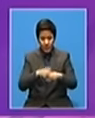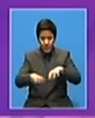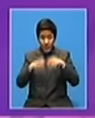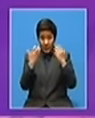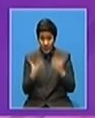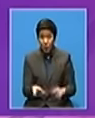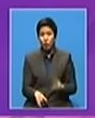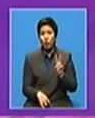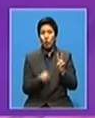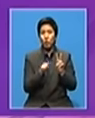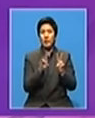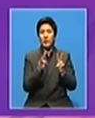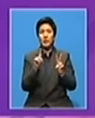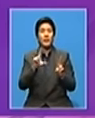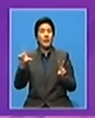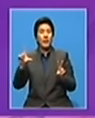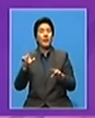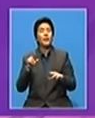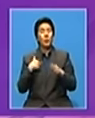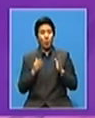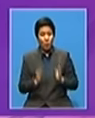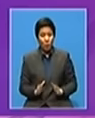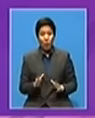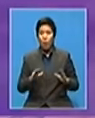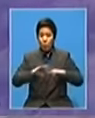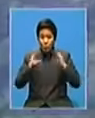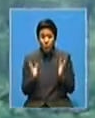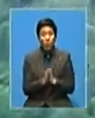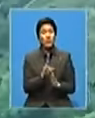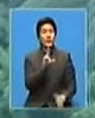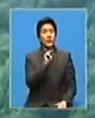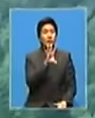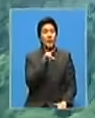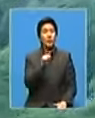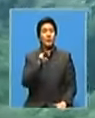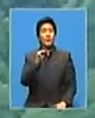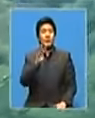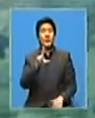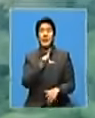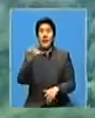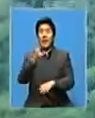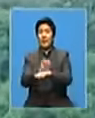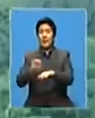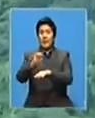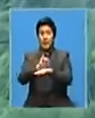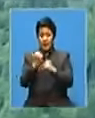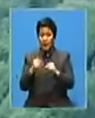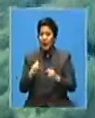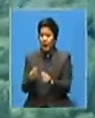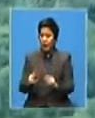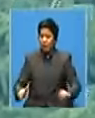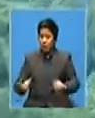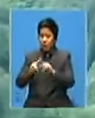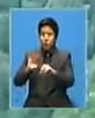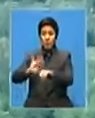ร่ครอบคลุมพื้นที่ 35.34 ล้านไร่ซึ่งในลำดับต่อไปนั้นกระทรวงทรัพยากรธรรมชาติและสิ่งแวดล้อมก็จะ